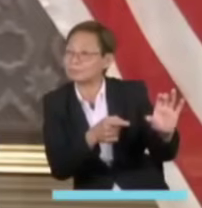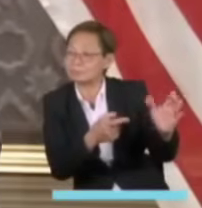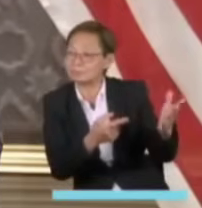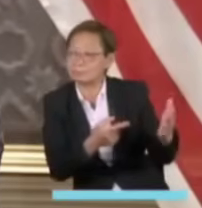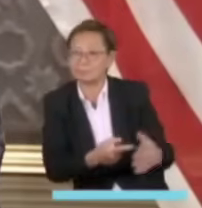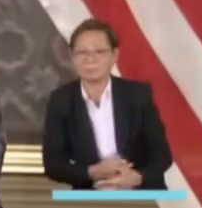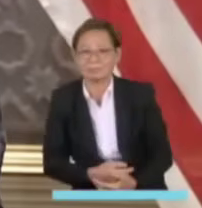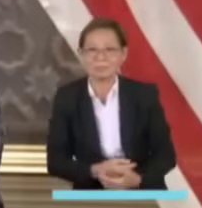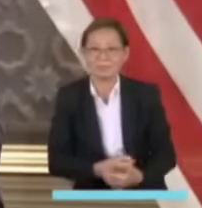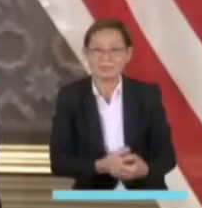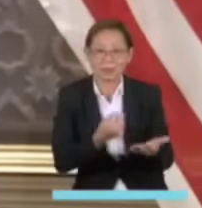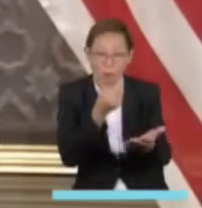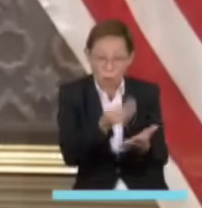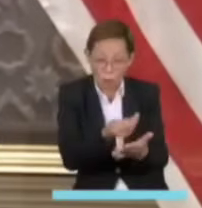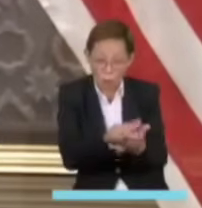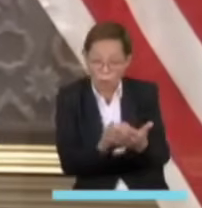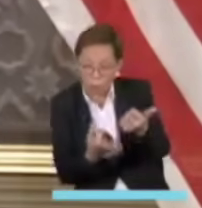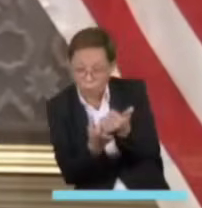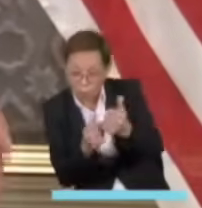Penyasaran subsidi